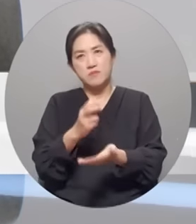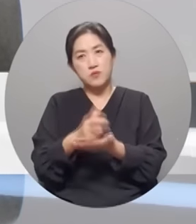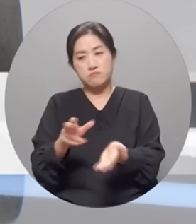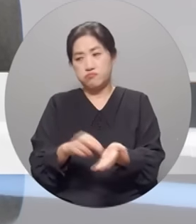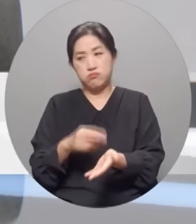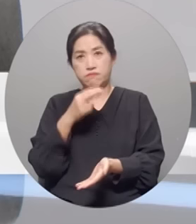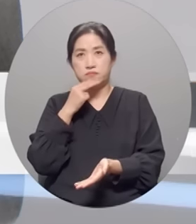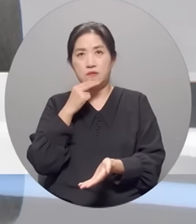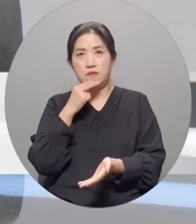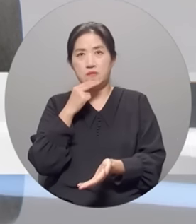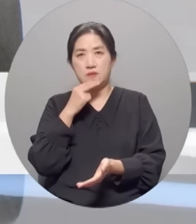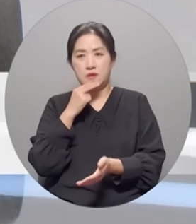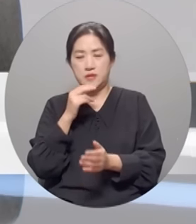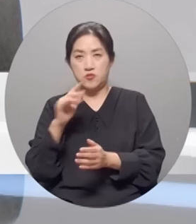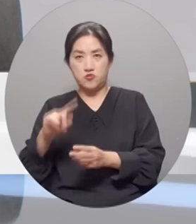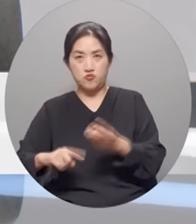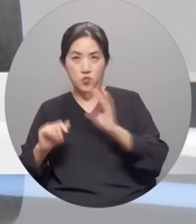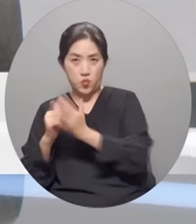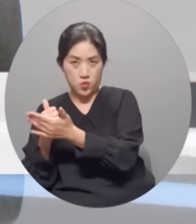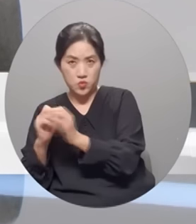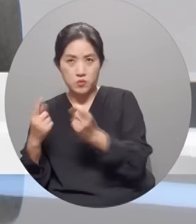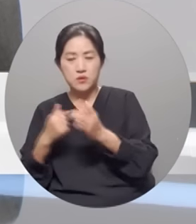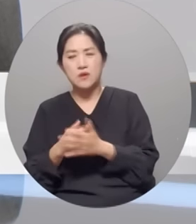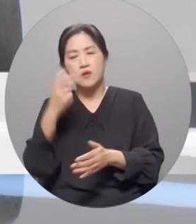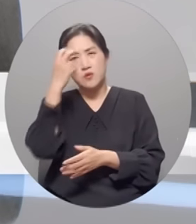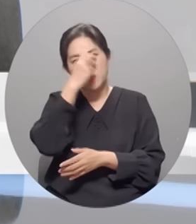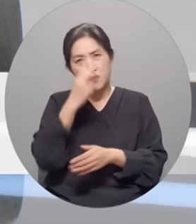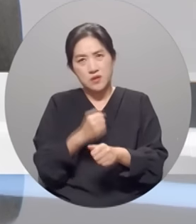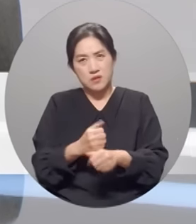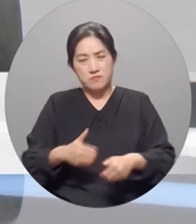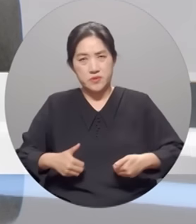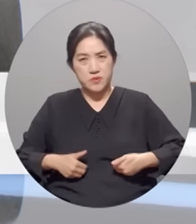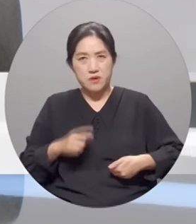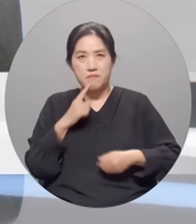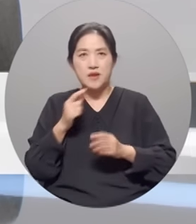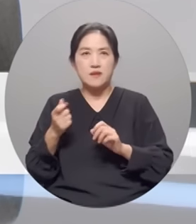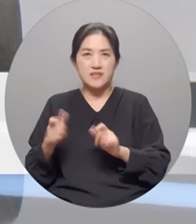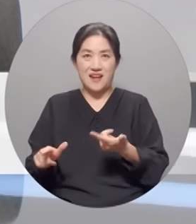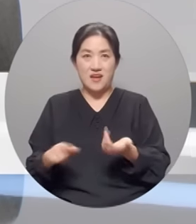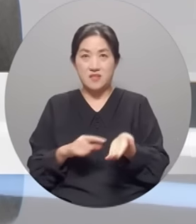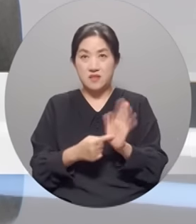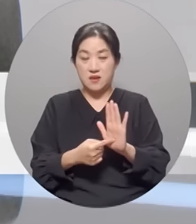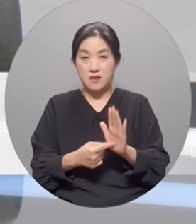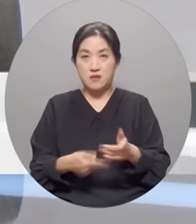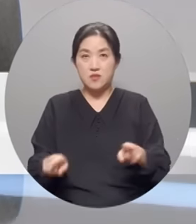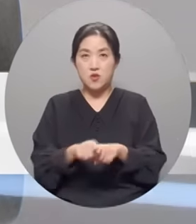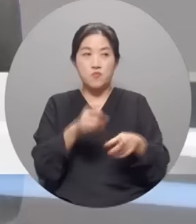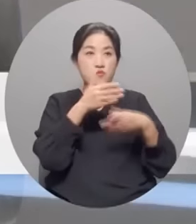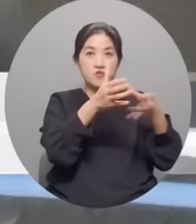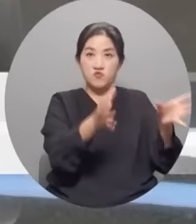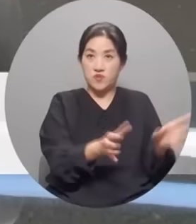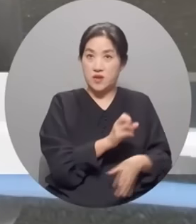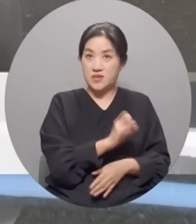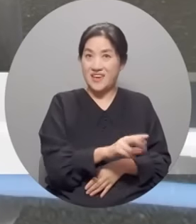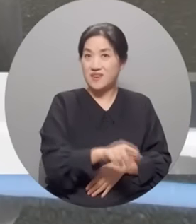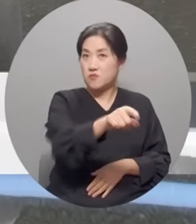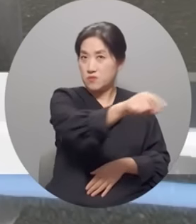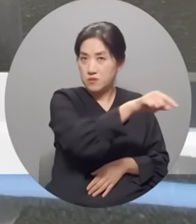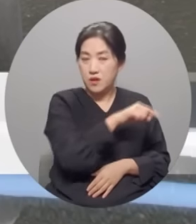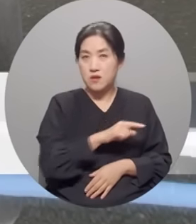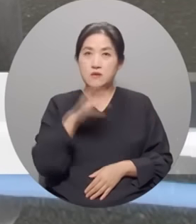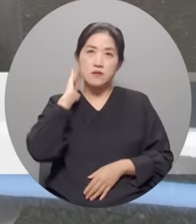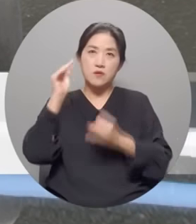문제가 없다는 옹호론과 동시에 조사해볼 필요가 있다는 엇갈린 목소리가 나왔습니다. 더불어민주당 등 야당은 대통령